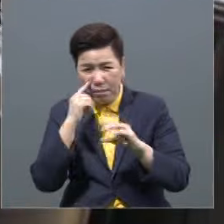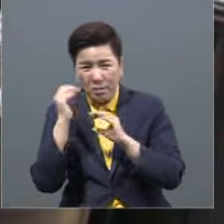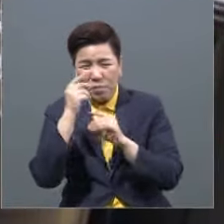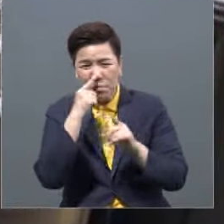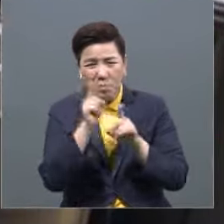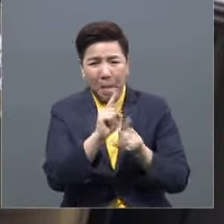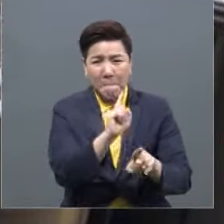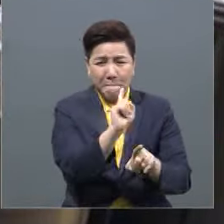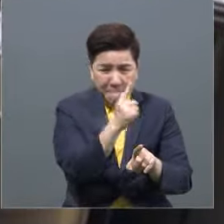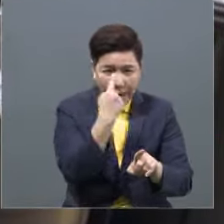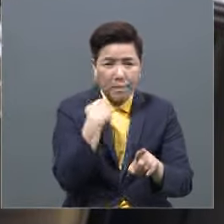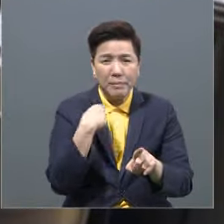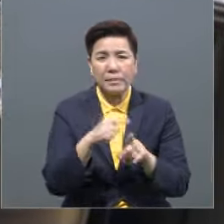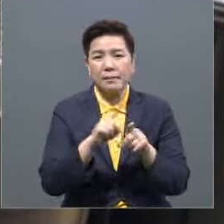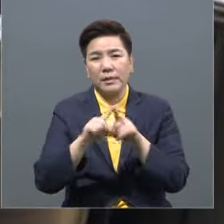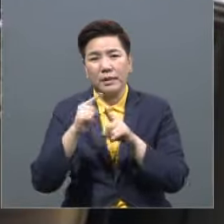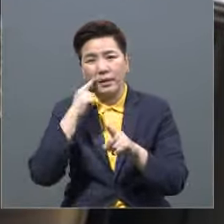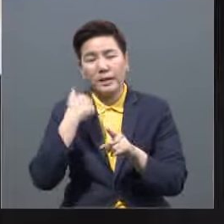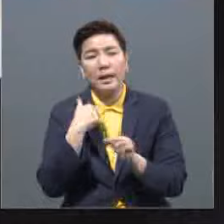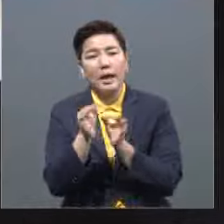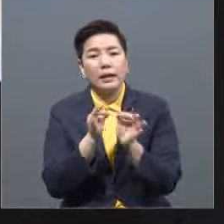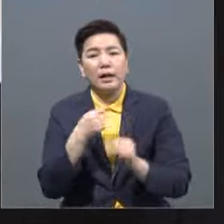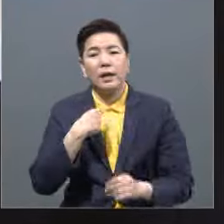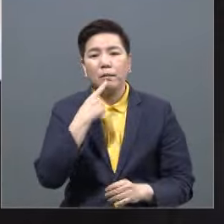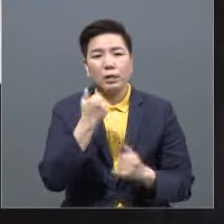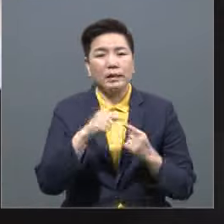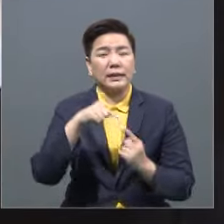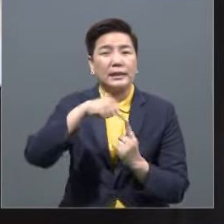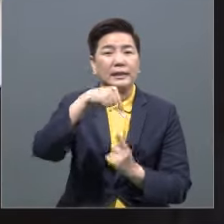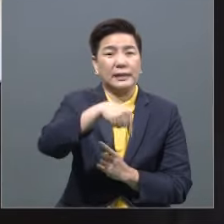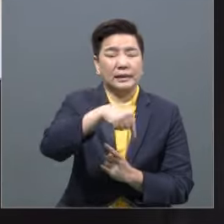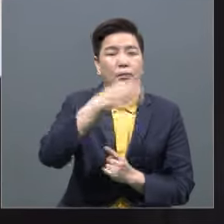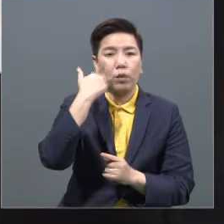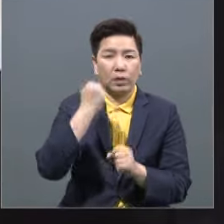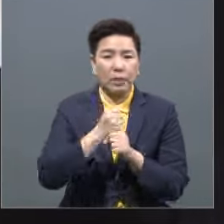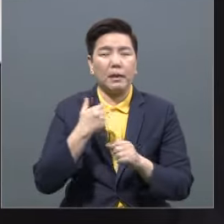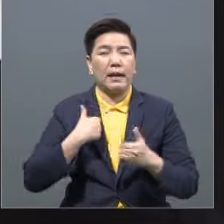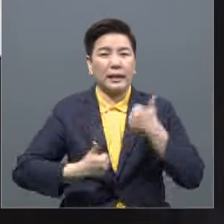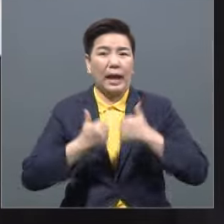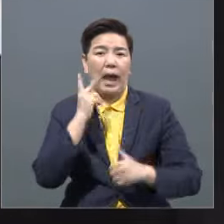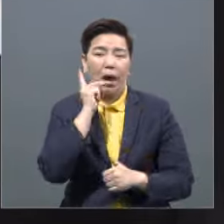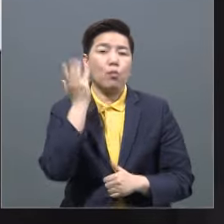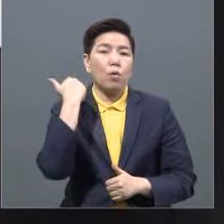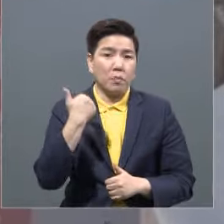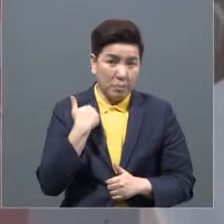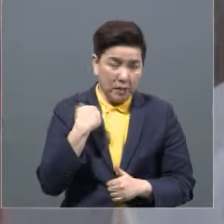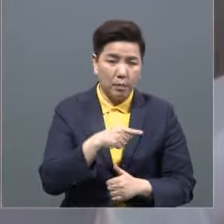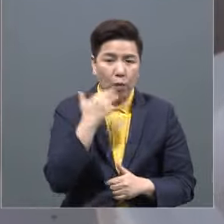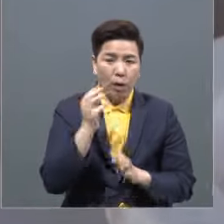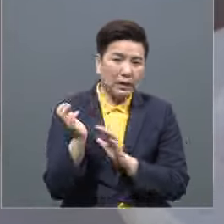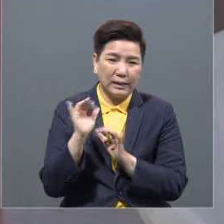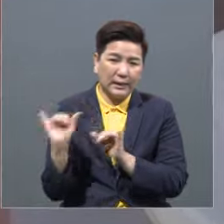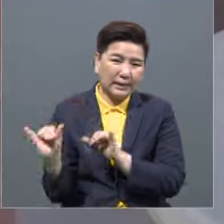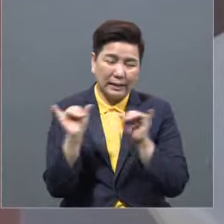สอบมันดูใหม่ผิดปกติก็มีคำอธิบายนะครับว่าโกดังแห่งนี้เคยเปิดการประมูลข้าวมาก่อนและมีการขนย้